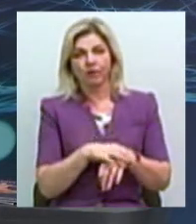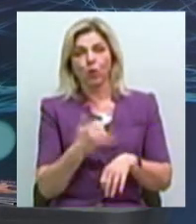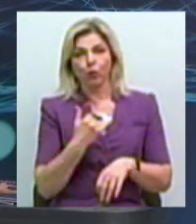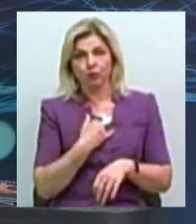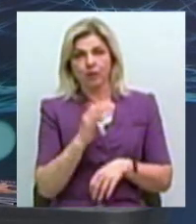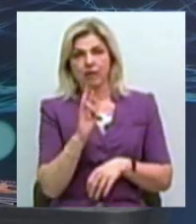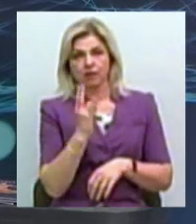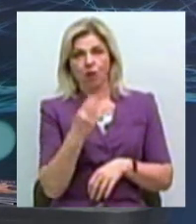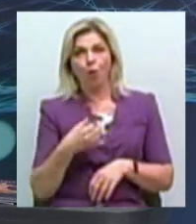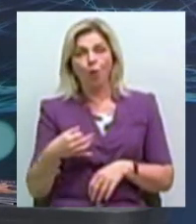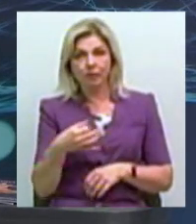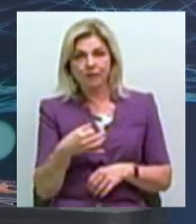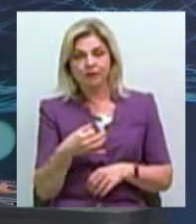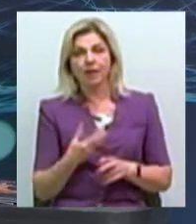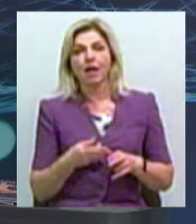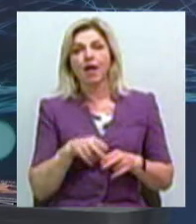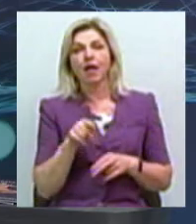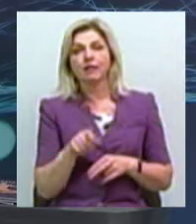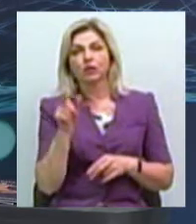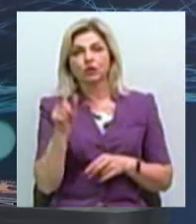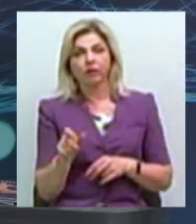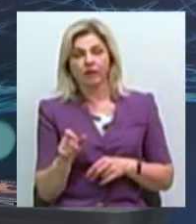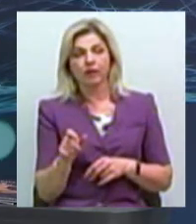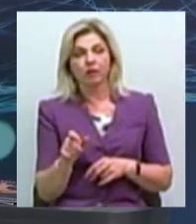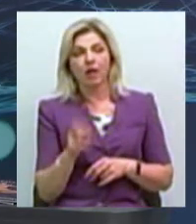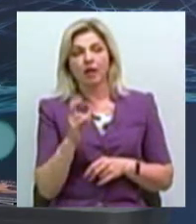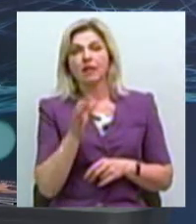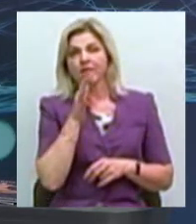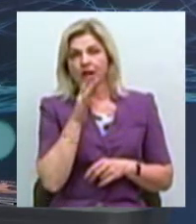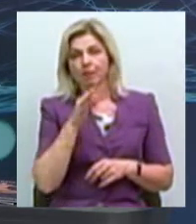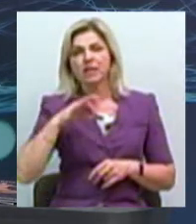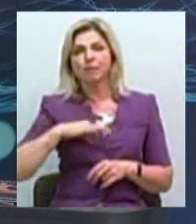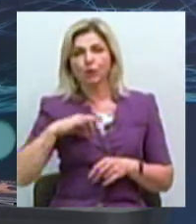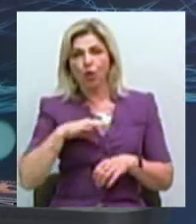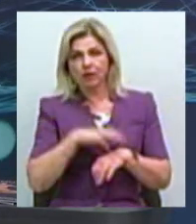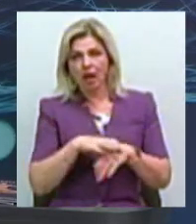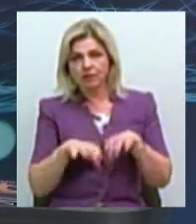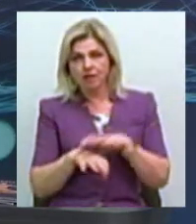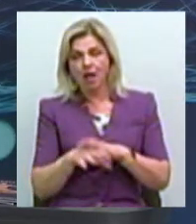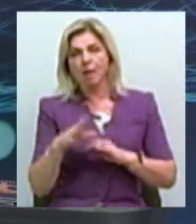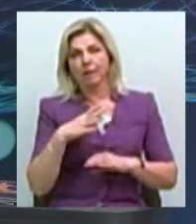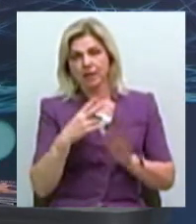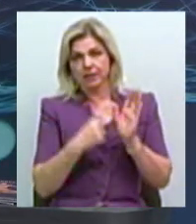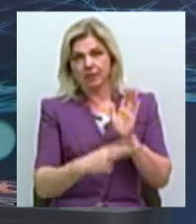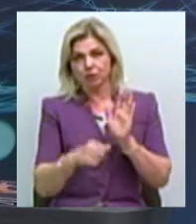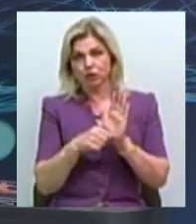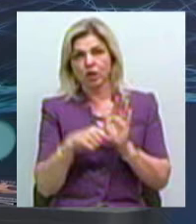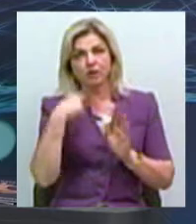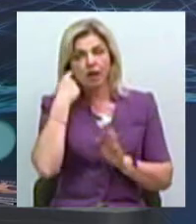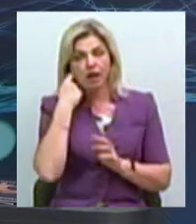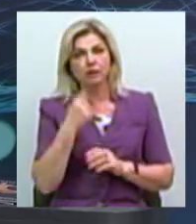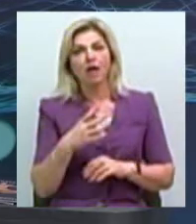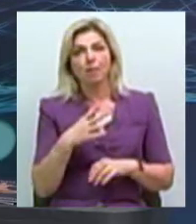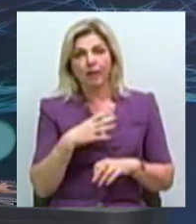Николаевской области, это пострадавшему на момент эксплуатации было 76 лет. Вот, и он был выявлен,